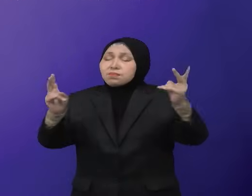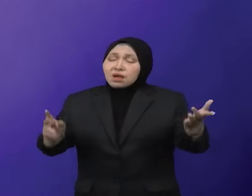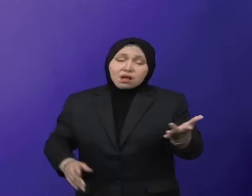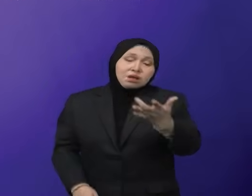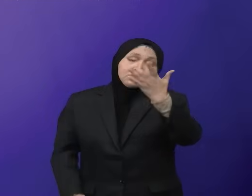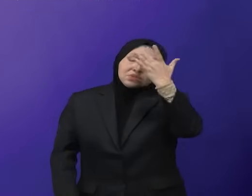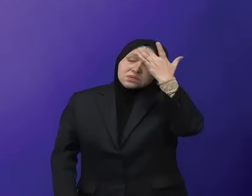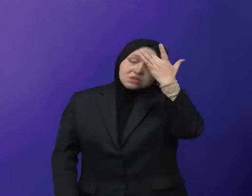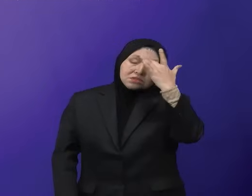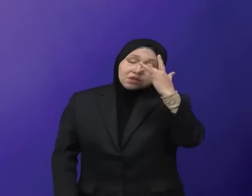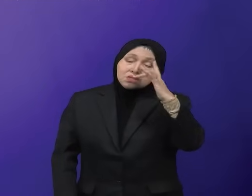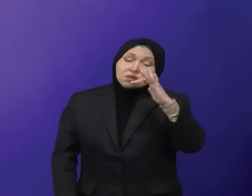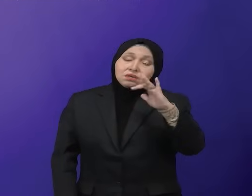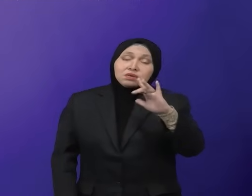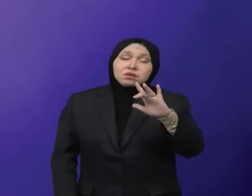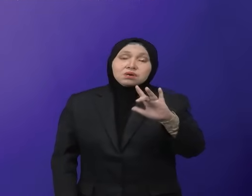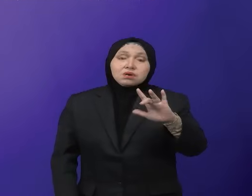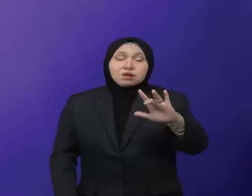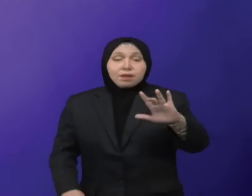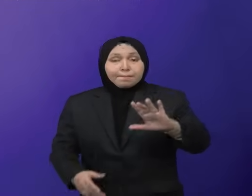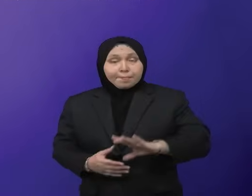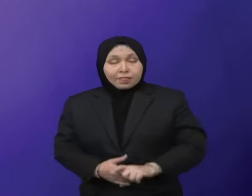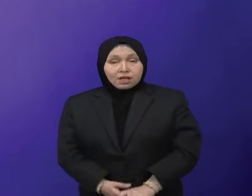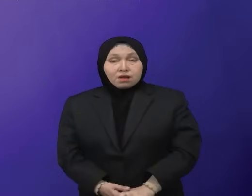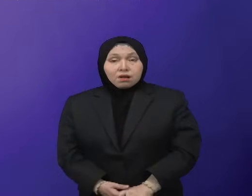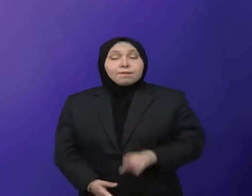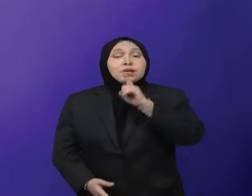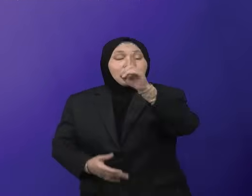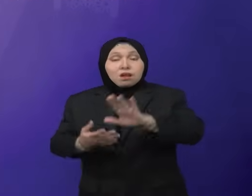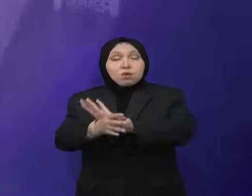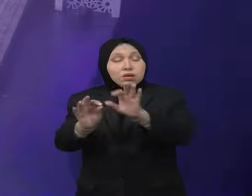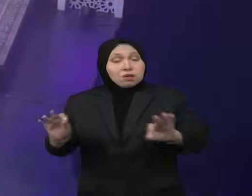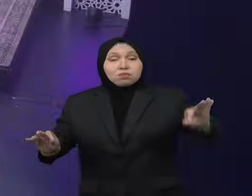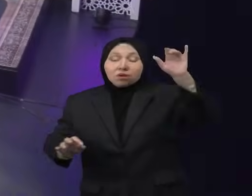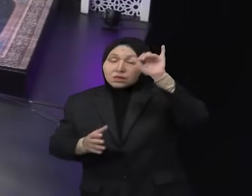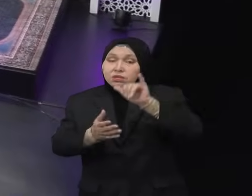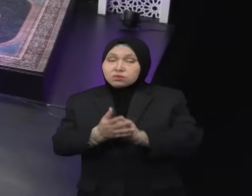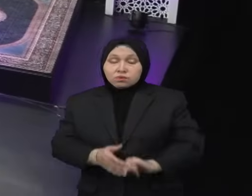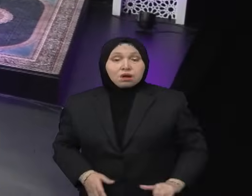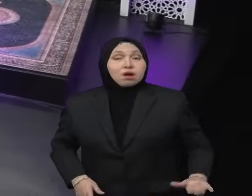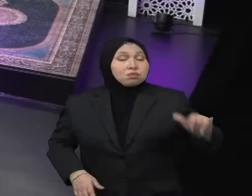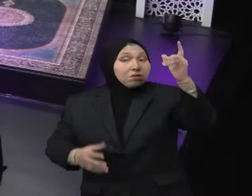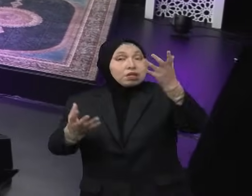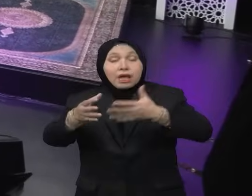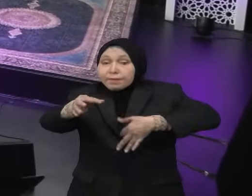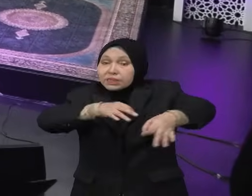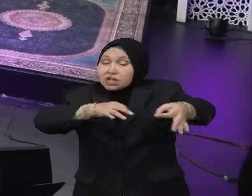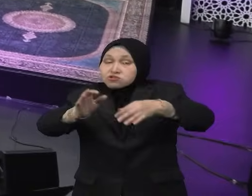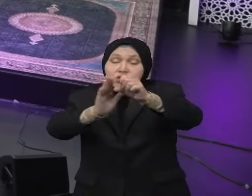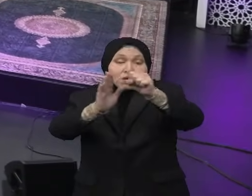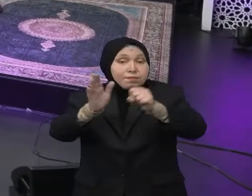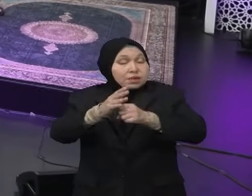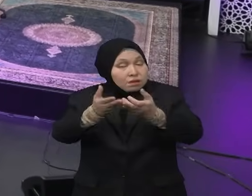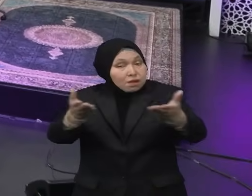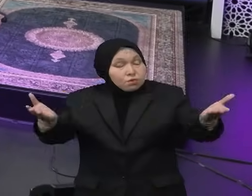Surah Allah. Surah Al-Azim, Allah hendak menerangkan syariatnya kepadamu